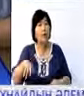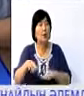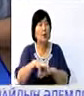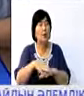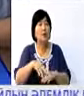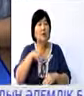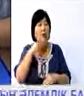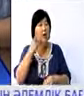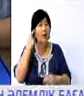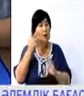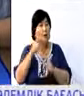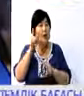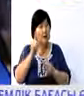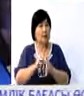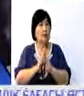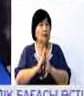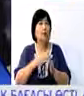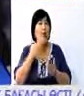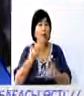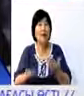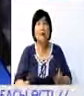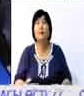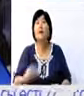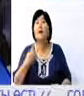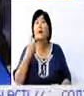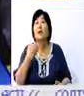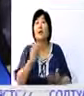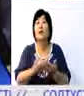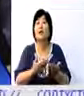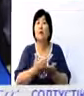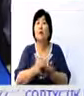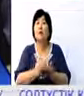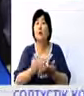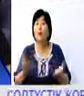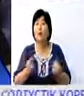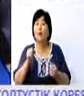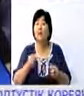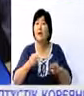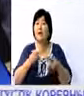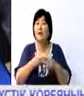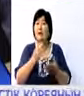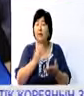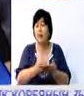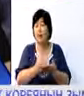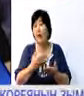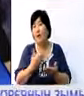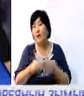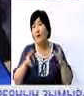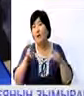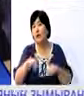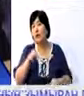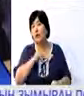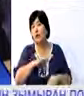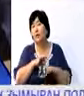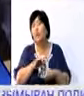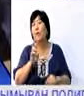түсінушілік танытып, сенім білдірулерін сұрайды. Тағы екінші мәселеміз бар, тағы да құтқарушыларға көбінесе кері әсерін тигізетін. Мысалы іздестіру жұмыстарына жүргізуге